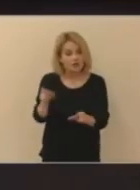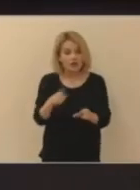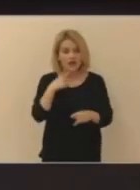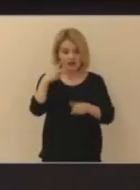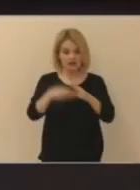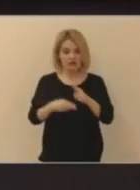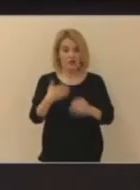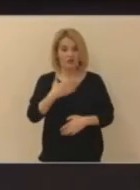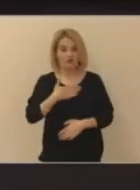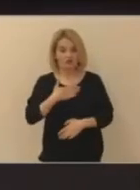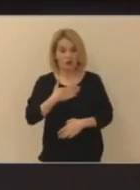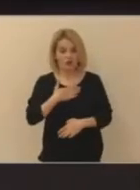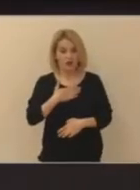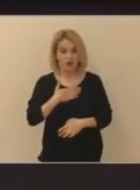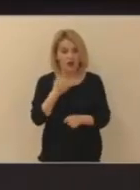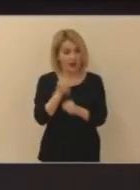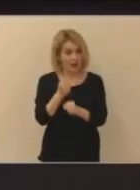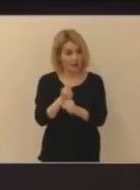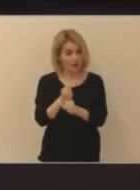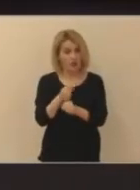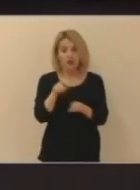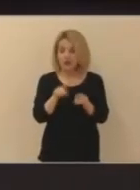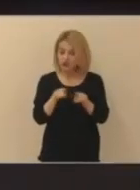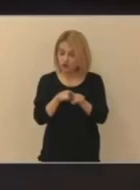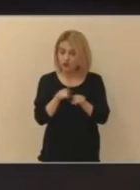завршат своите работи, а со тоа